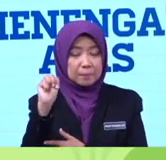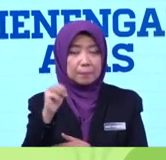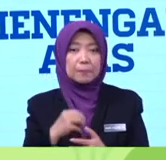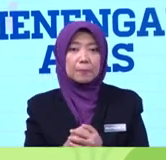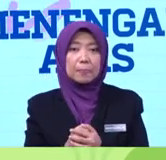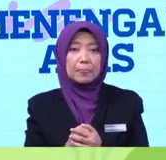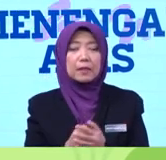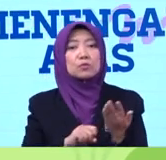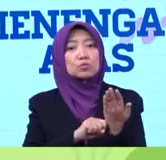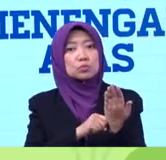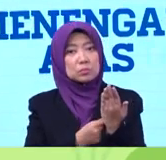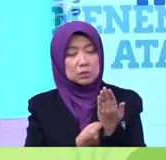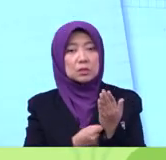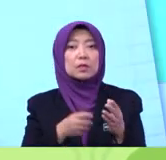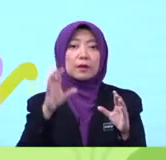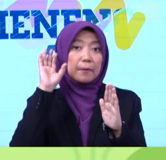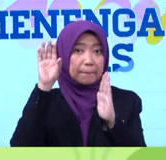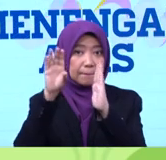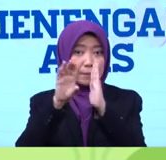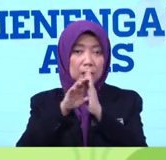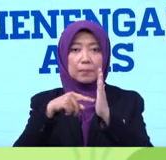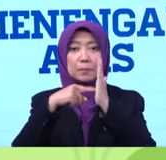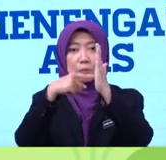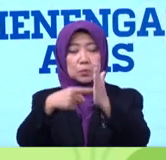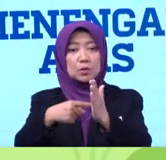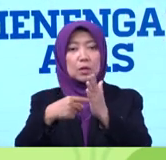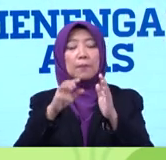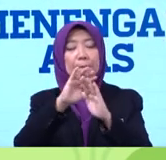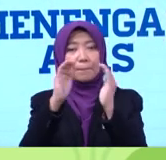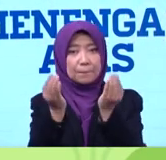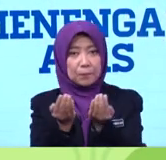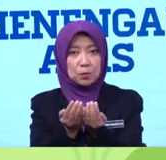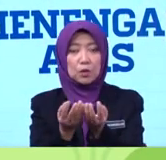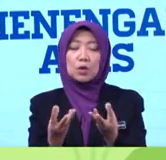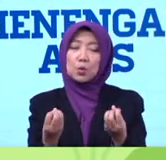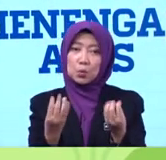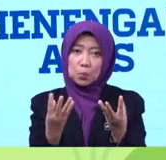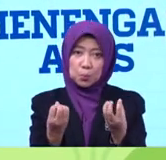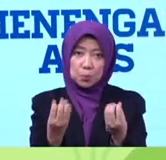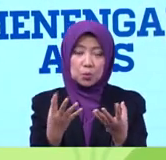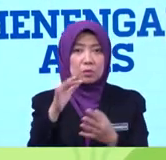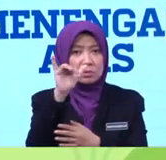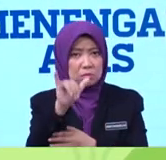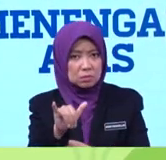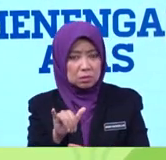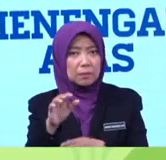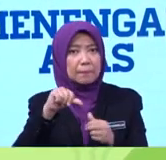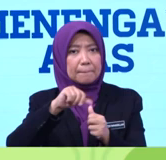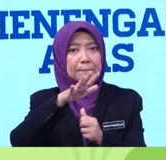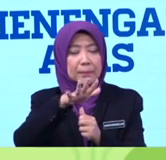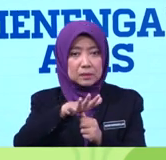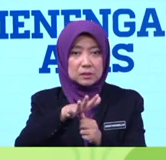sumber gambar yang menunjukkan bobola lumpuh mikroorganisme efektif Oke Im Itu tadi